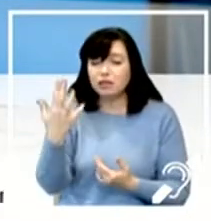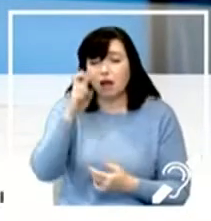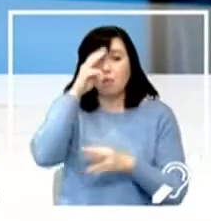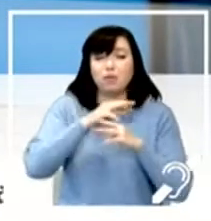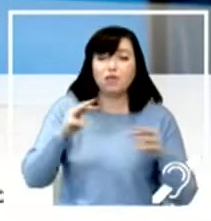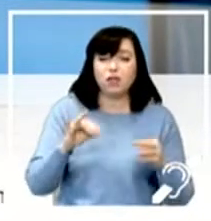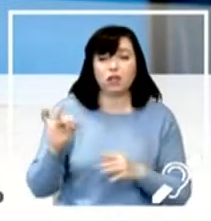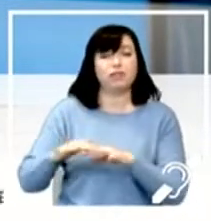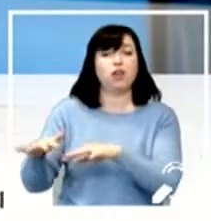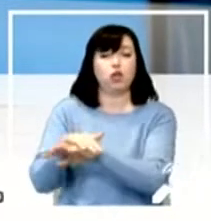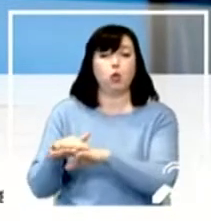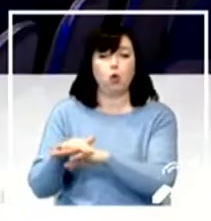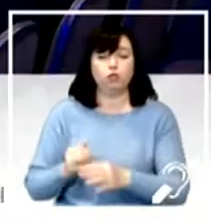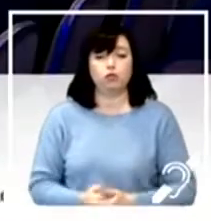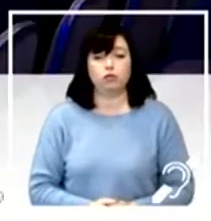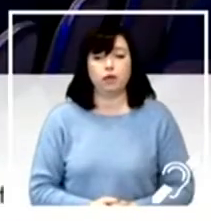și societate.